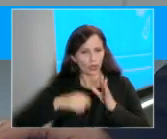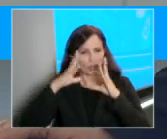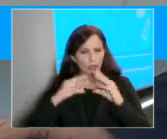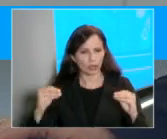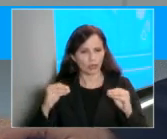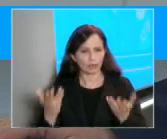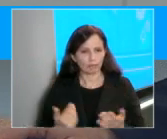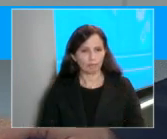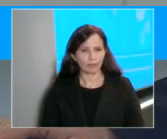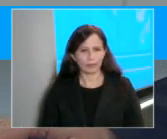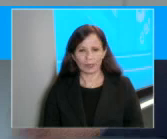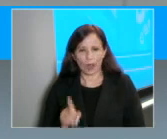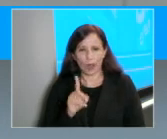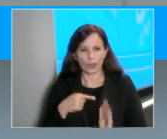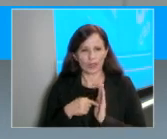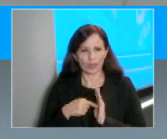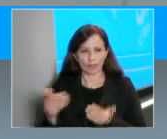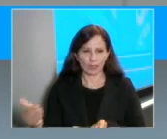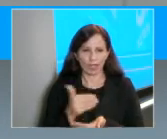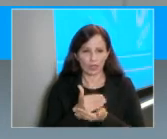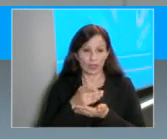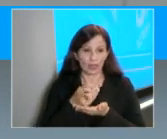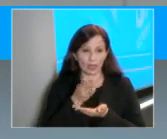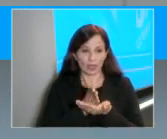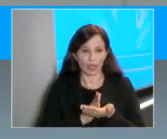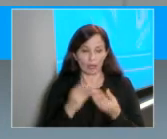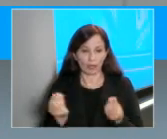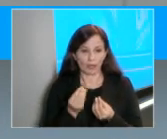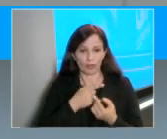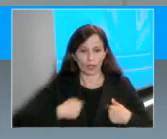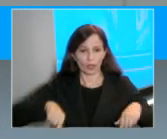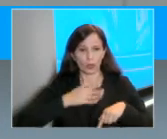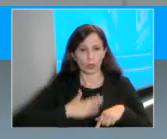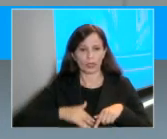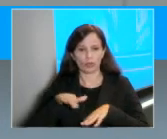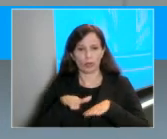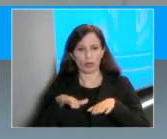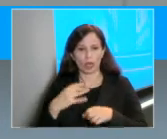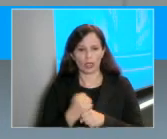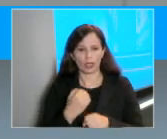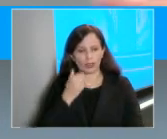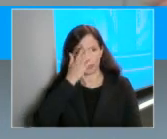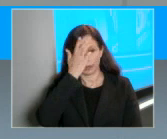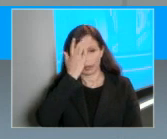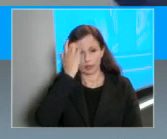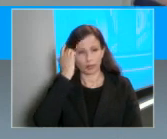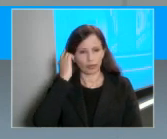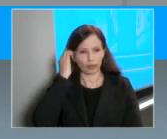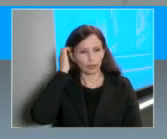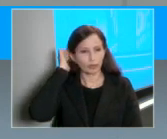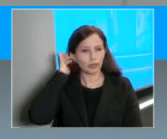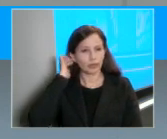אבל בסדר, לא בשביל זה התכנס, אבל זה חלק מהדברים שהיינו רוצים שממשלה תעשה, מכל צד